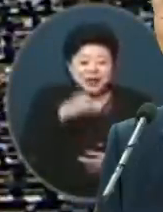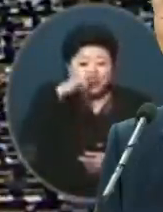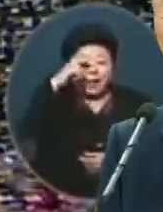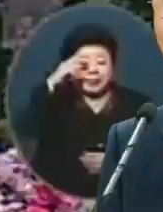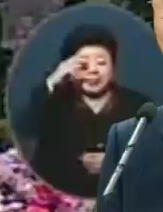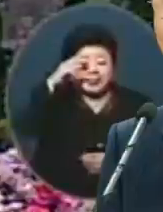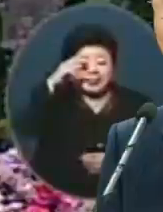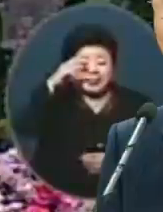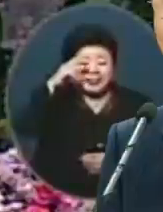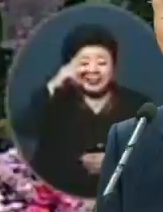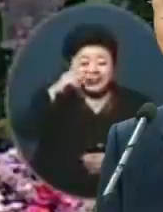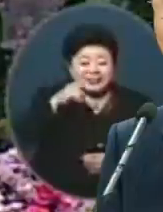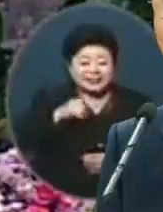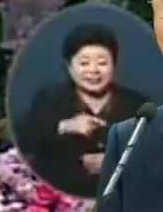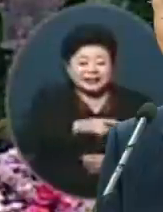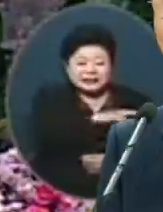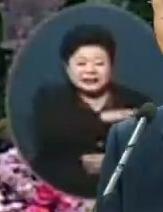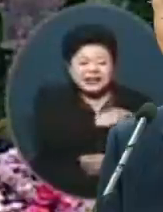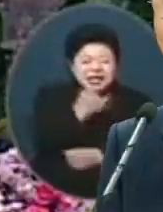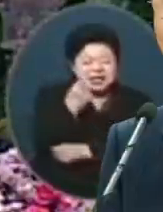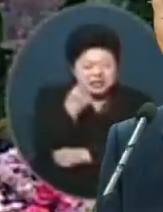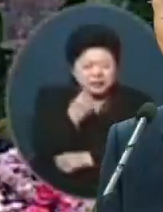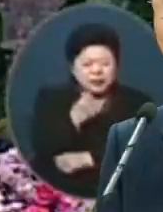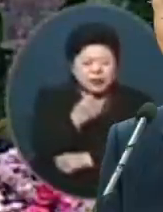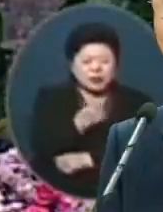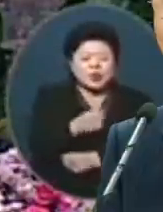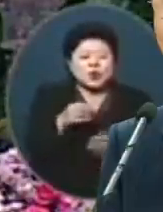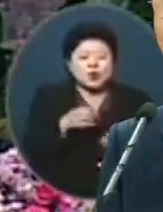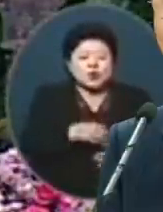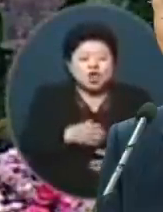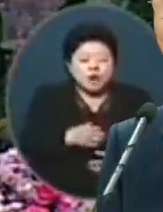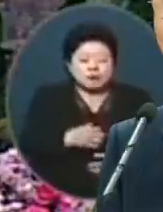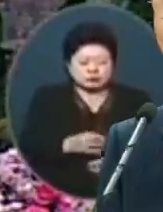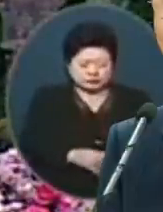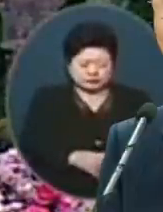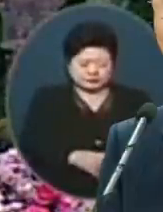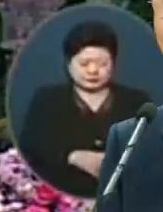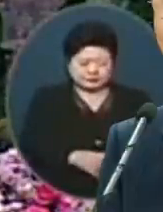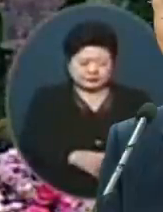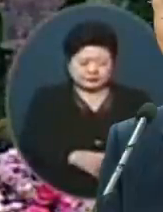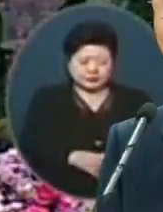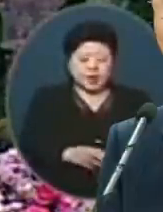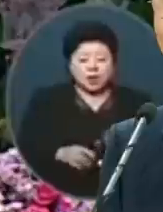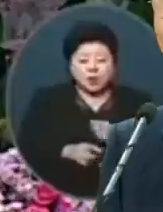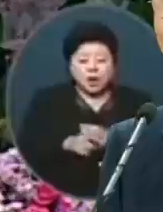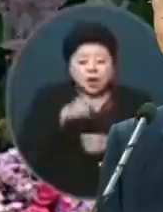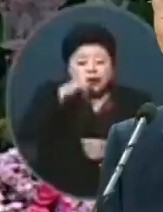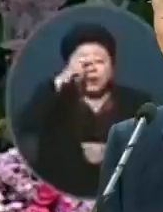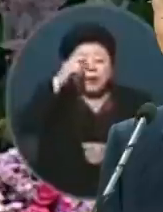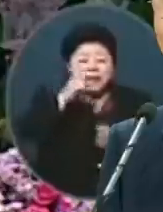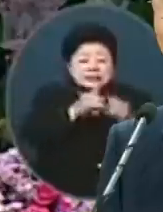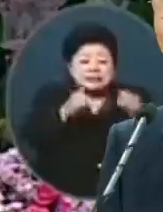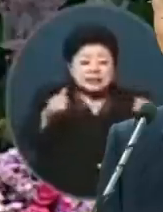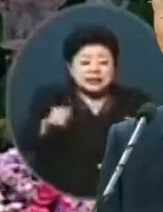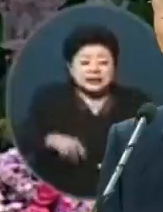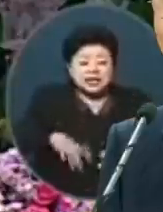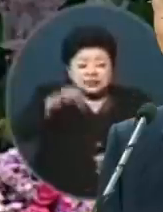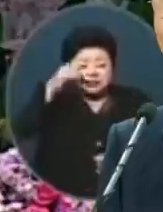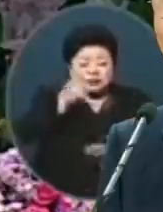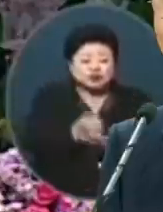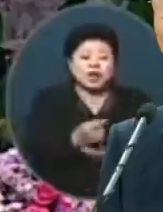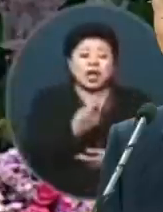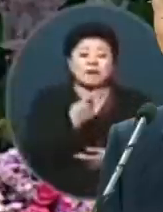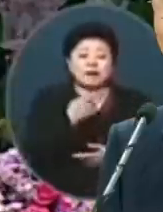교만은 가장 근본적이고 위험한 죄입니다. 왜냐하면 교만은 인간이 최초로 지은